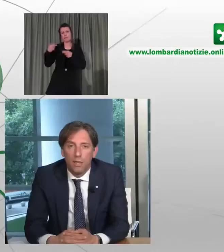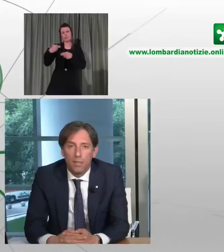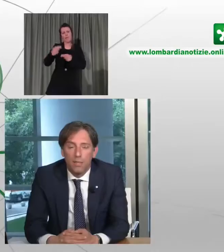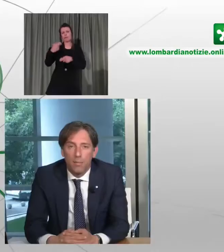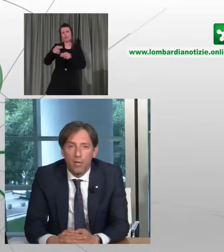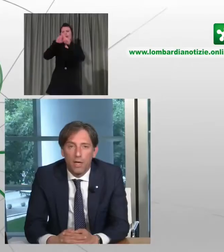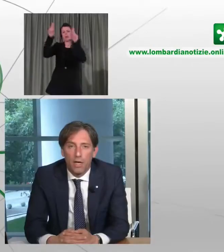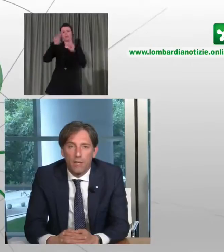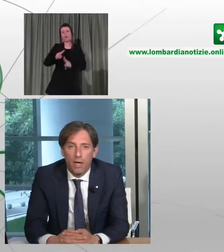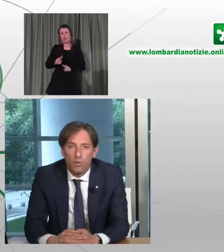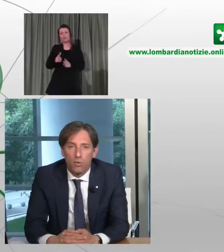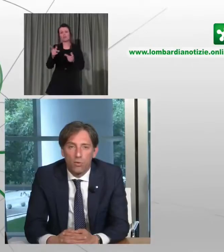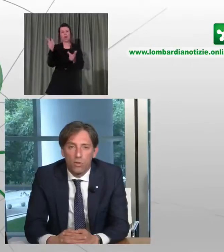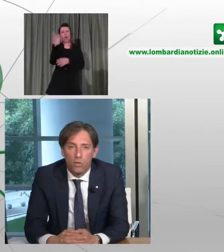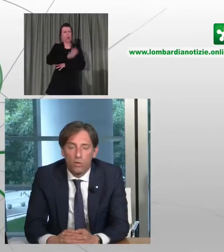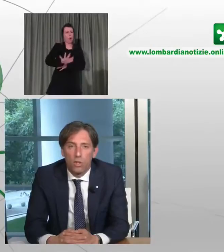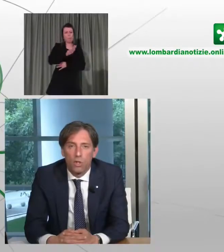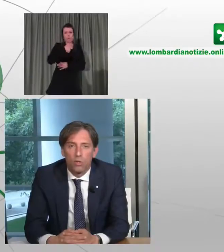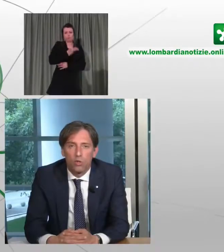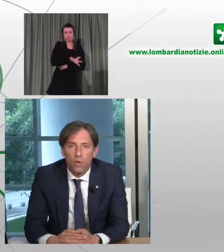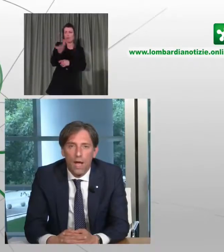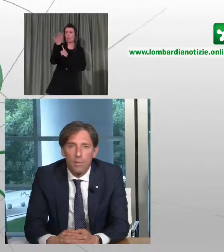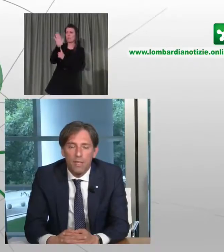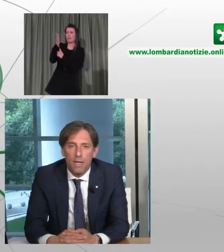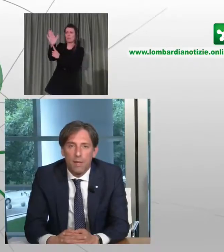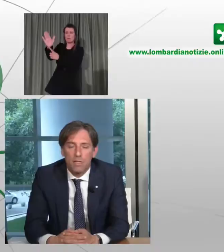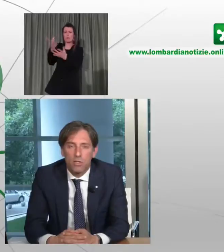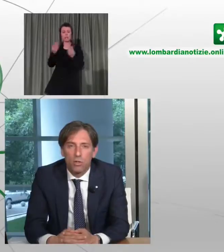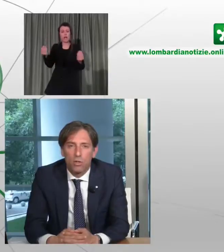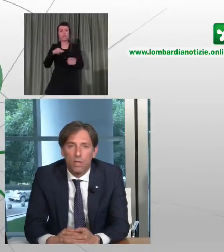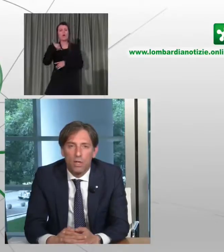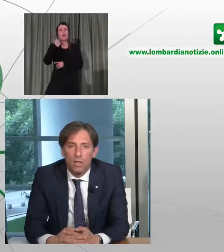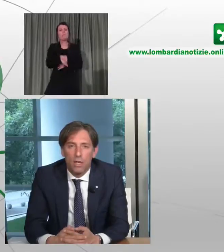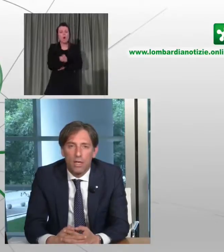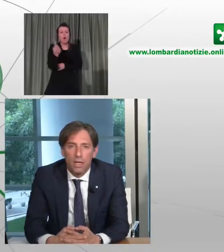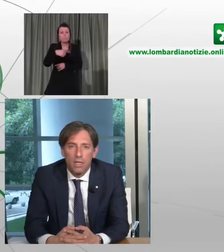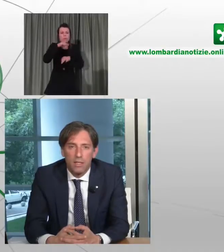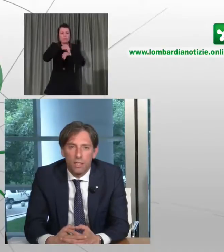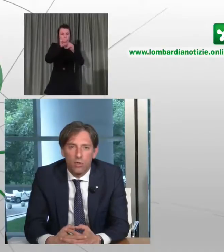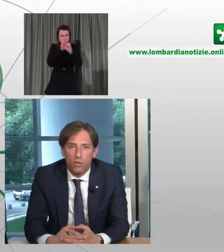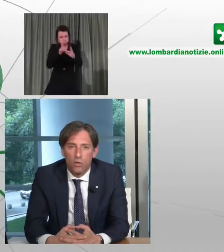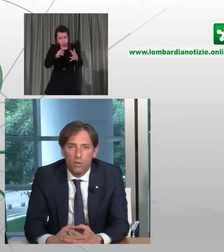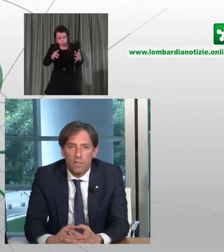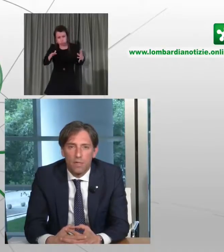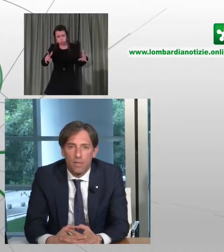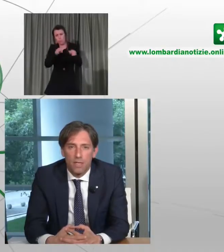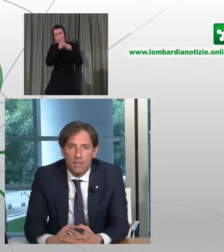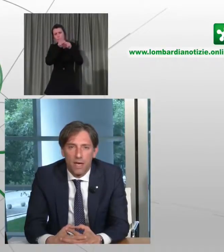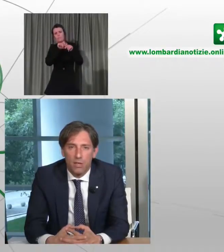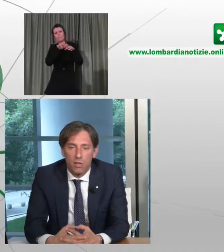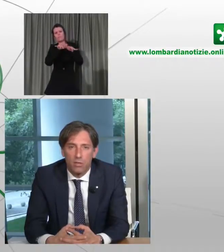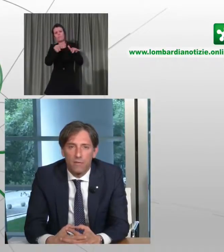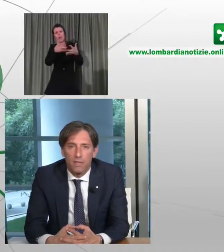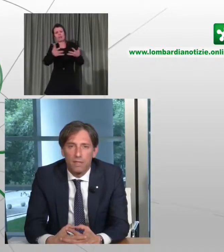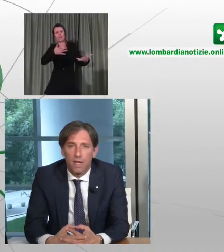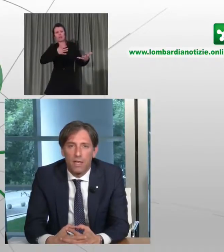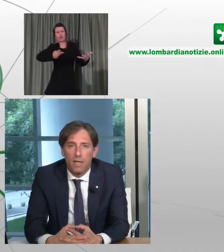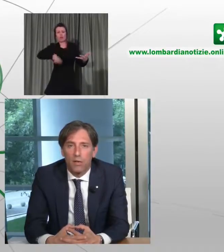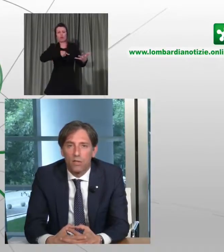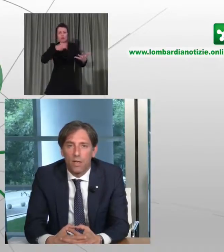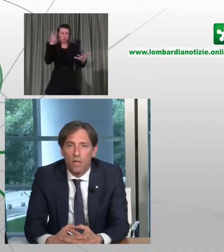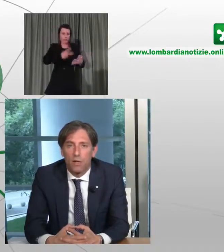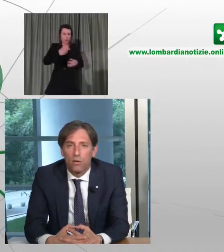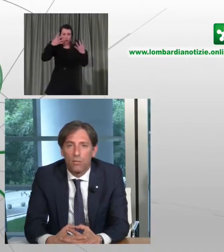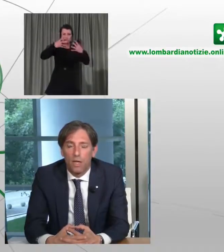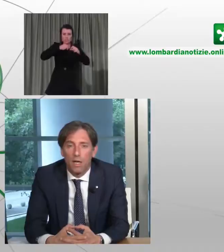internazionale in Lombardia. Poi è arrivato questo tsunami che ha messo in crisi non solo il sistema sanitario, ma come vedete